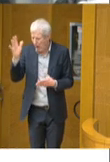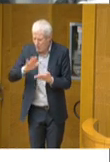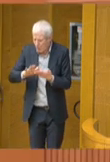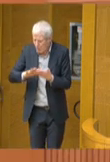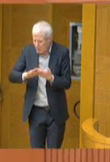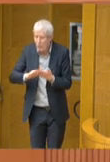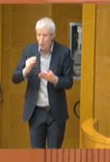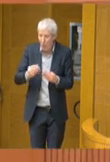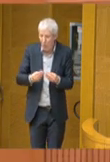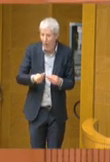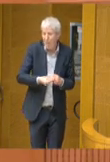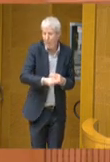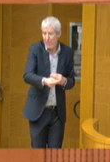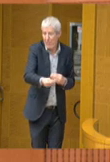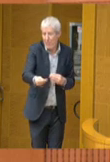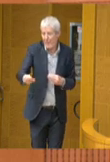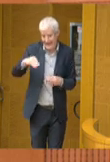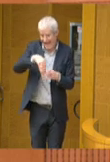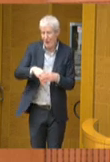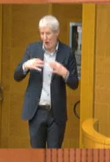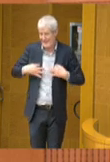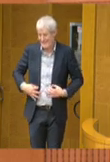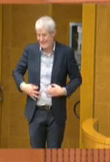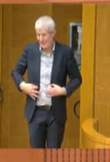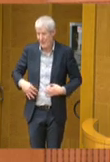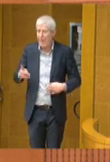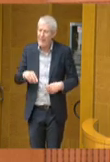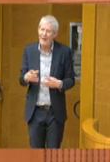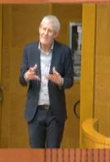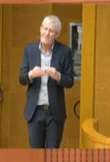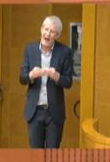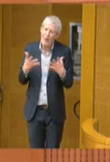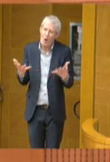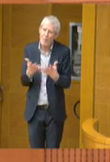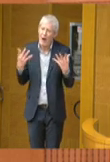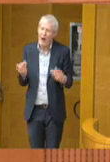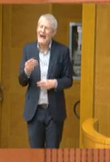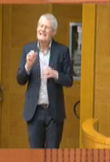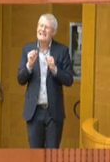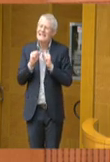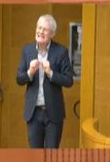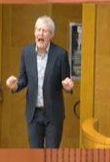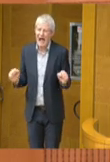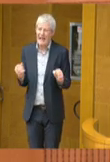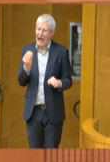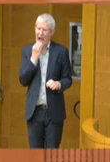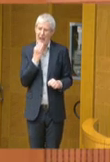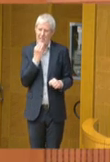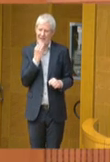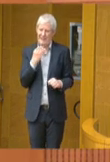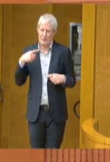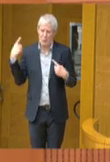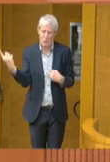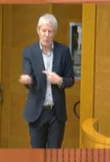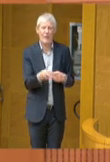gratuitamente all'interno dell'istituto, anche per avviare una corretta e sana alimentazione di